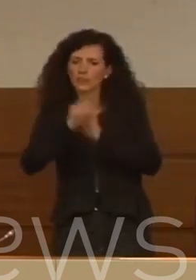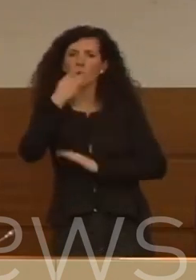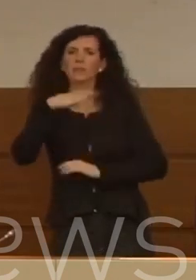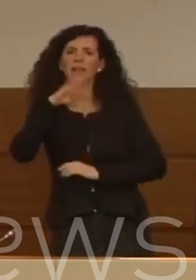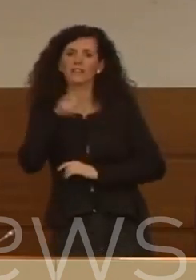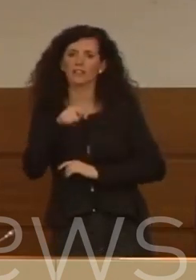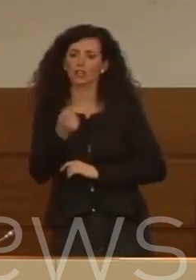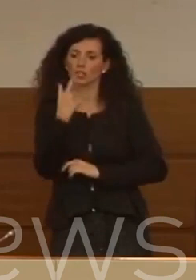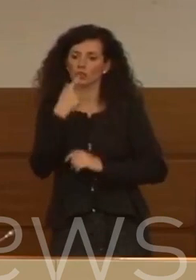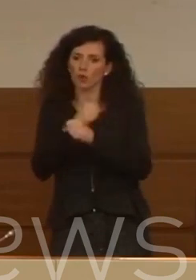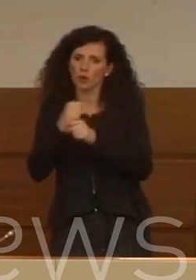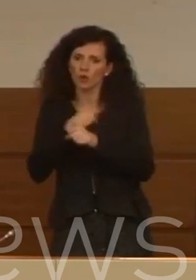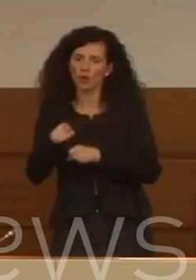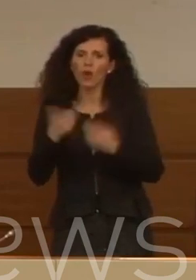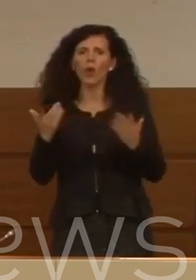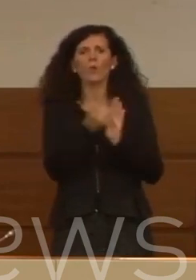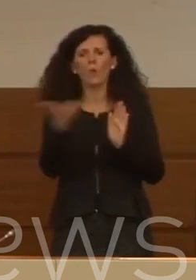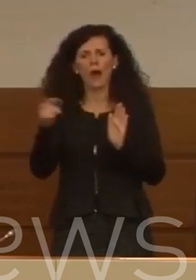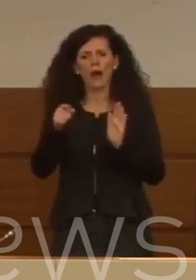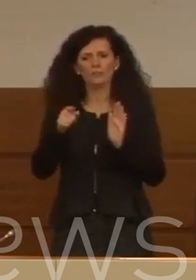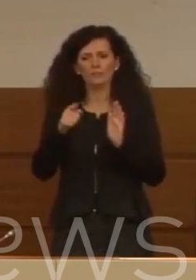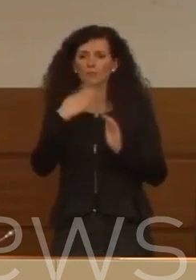la quantificazione del beneficio che ciò che ci interessa maggiormente